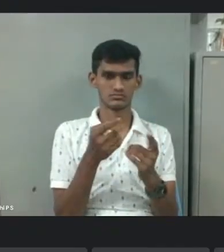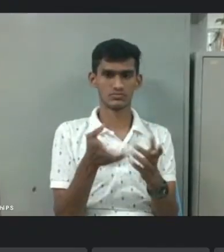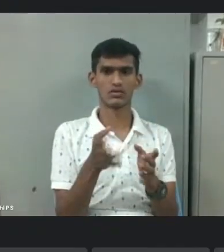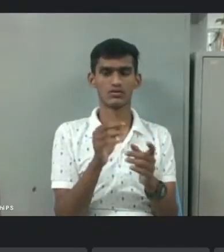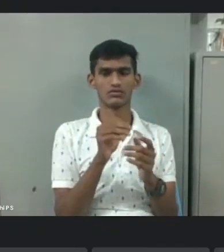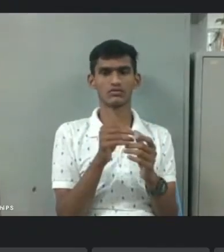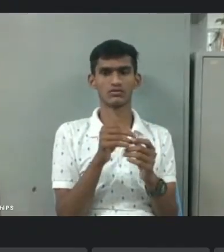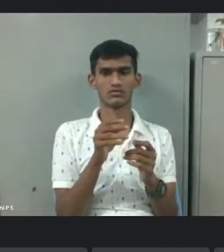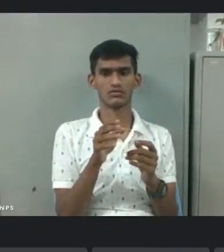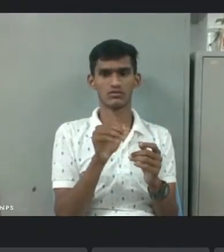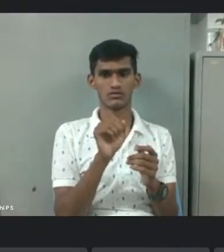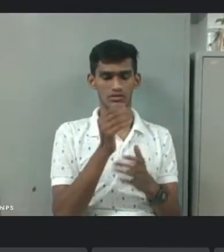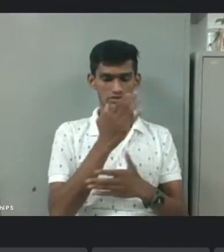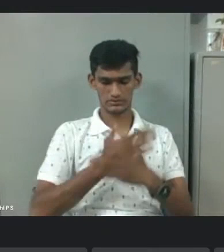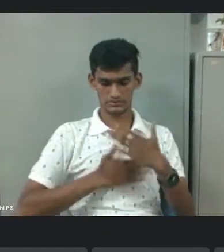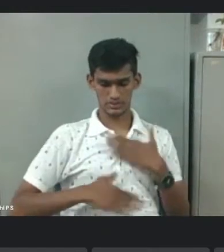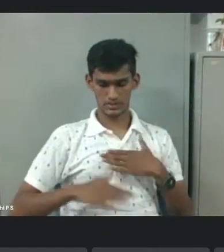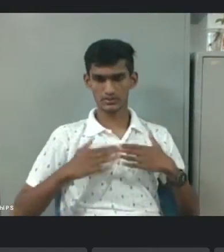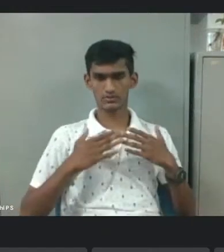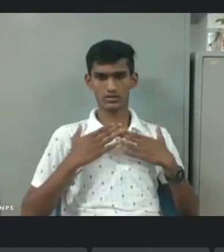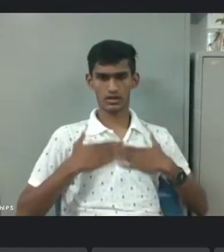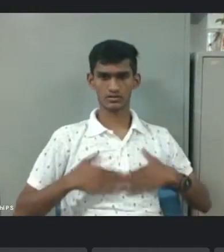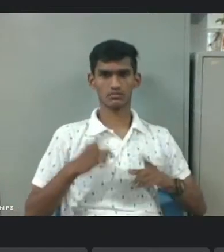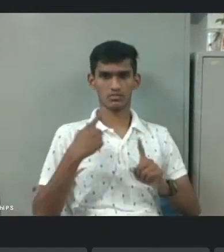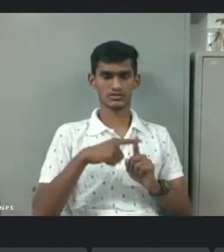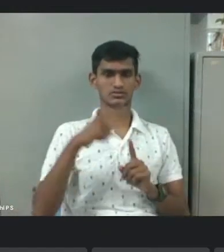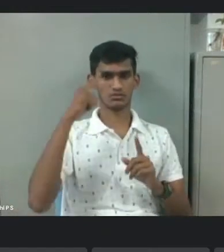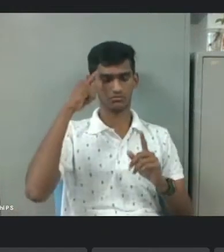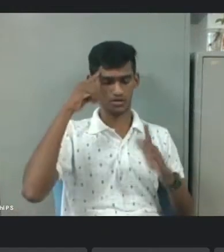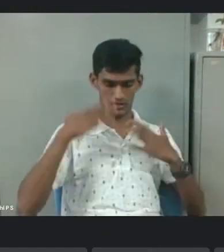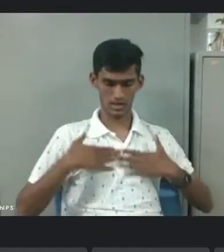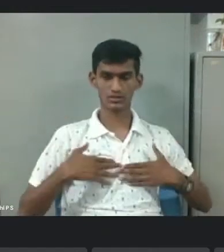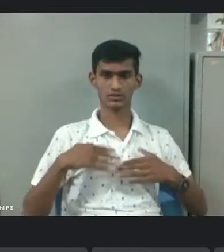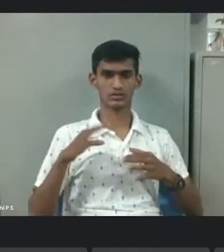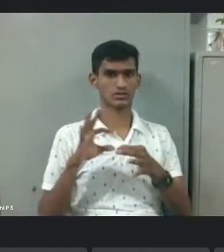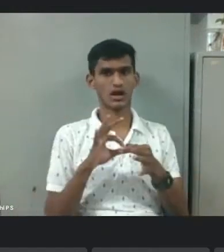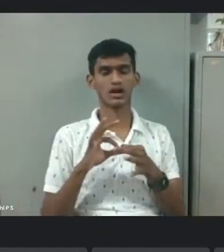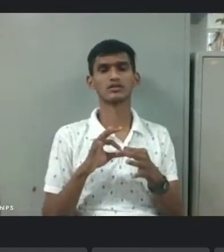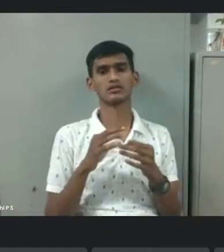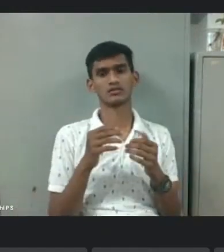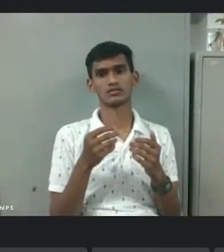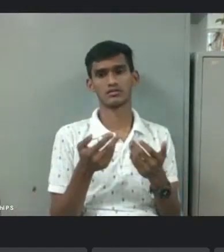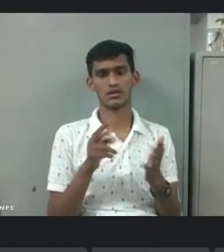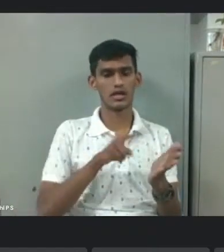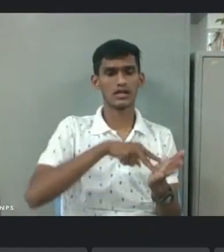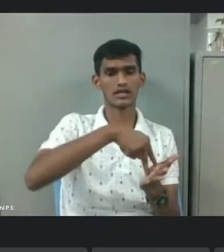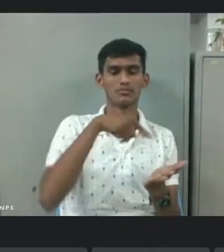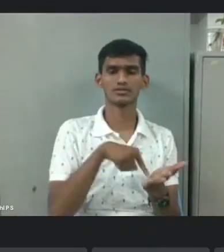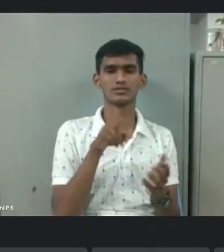നമ്മൾ കാണുമ്പോഴുള്ള ശാരീരിക അവസ്ഥയും മാനസികാവസ്ഥയും അനുസരിച്ചിട്ടാണ് ഇരിക്കുക. സോ ഇതാണ് റീഹാബിലിറ്റേഷൻ എന്ന് പറയുമ്പോൾ അതിന്റെ